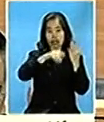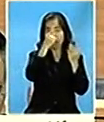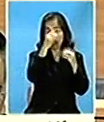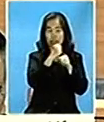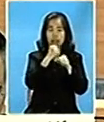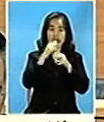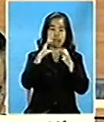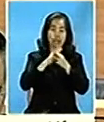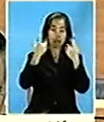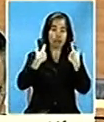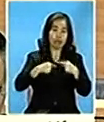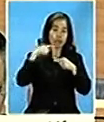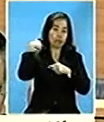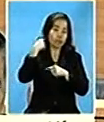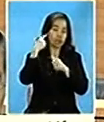นี้เป็นอาวุธในการ